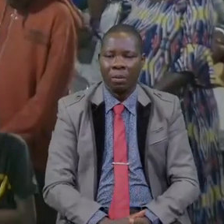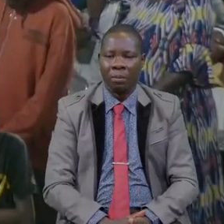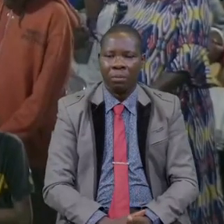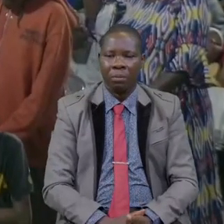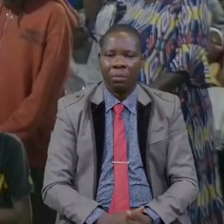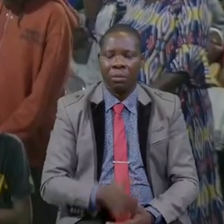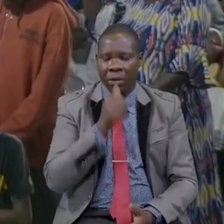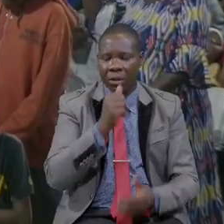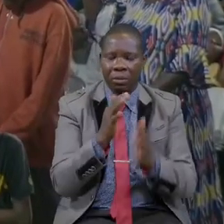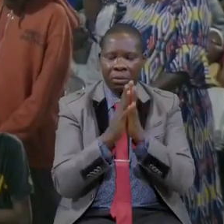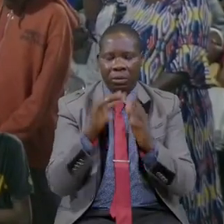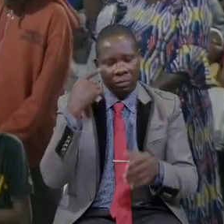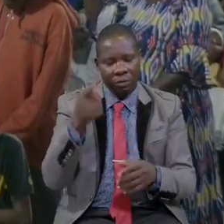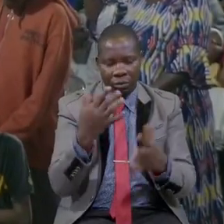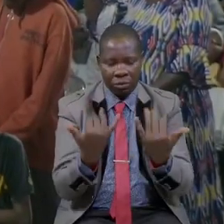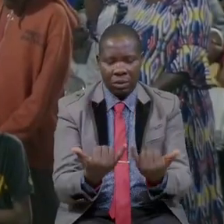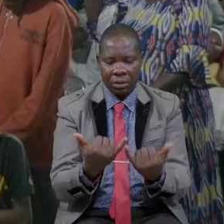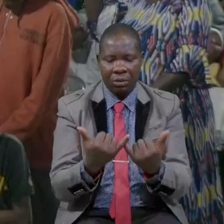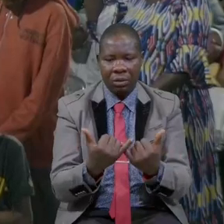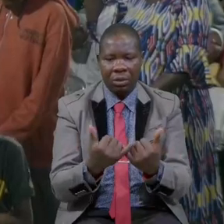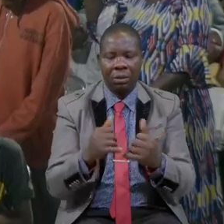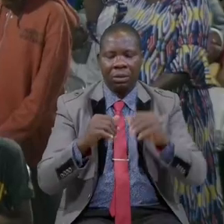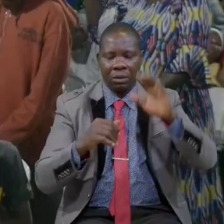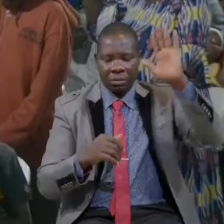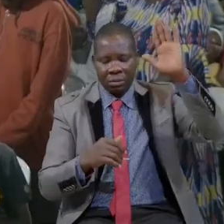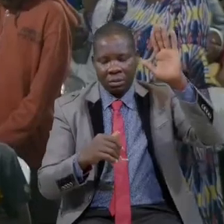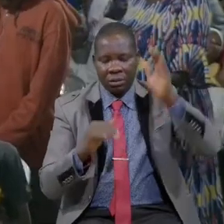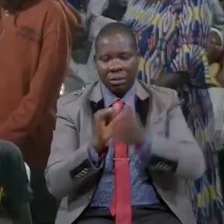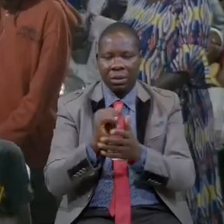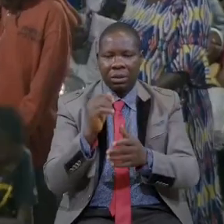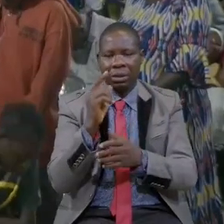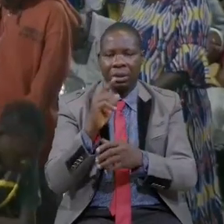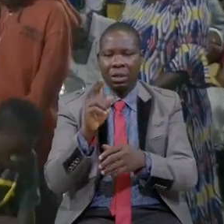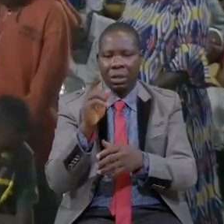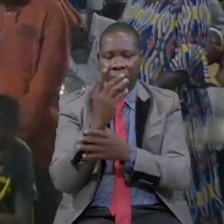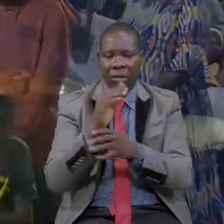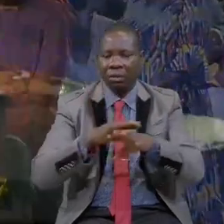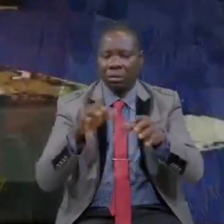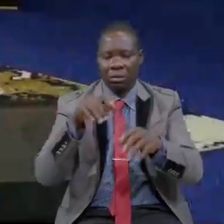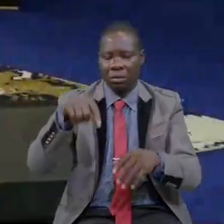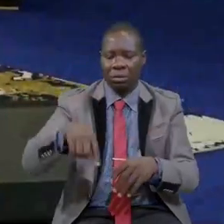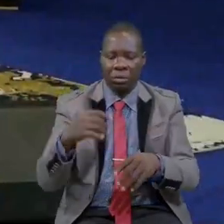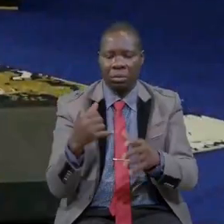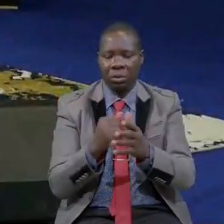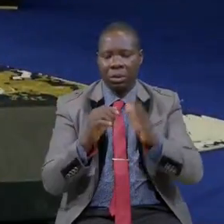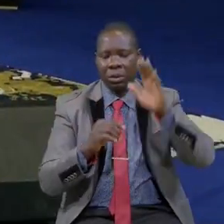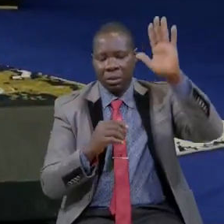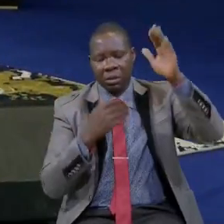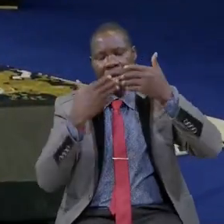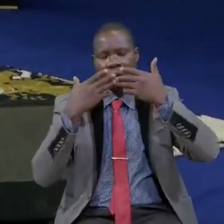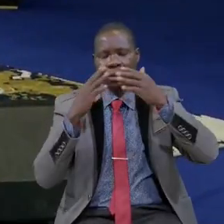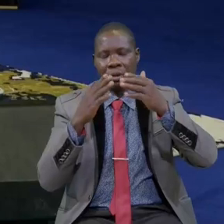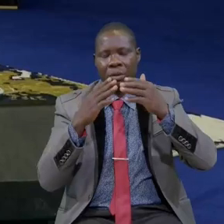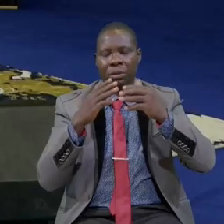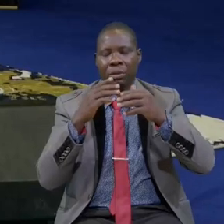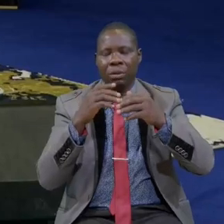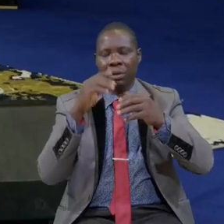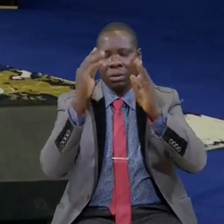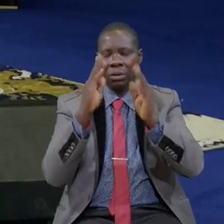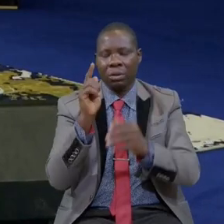Je prie pour vous maintenant. Toujours la main levée. Gardez-la levée.